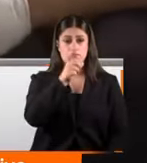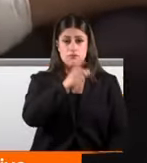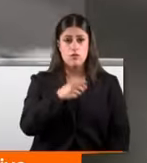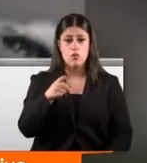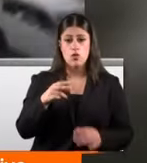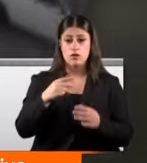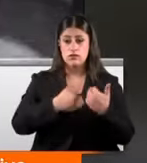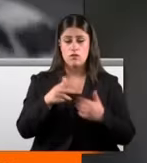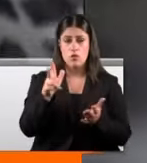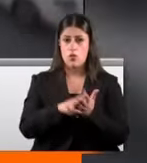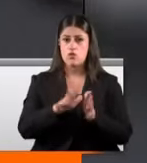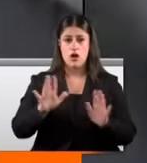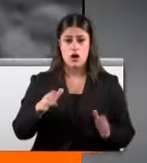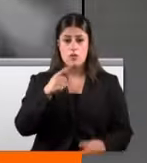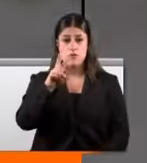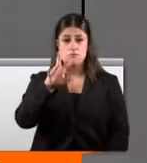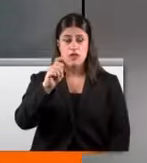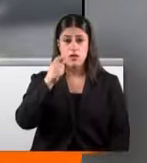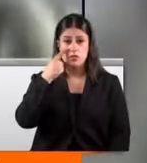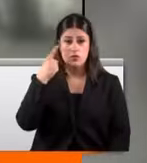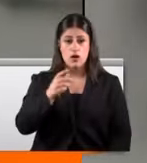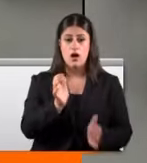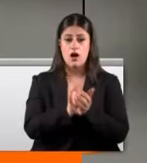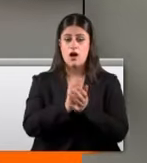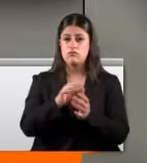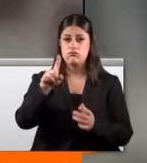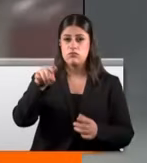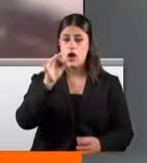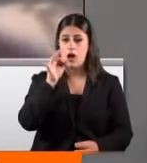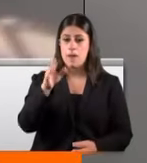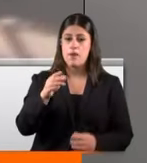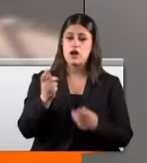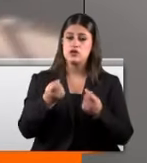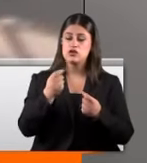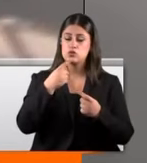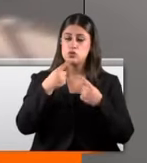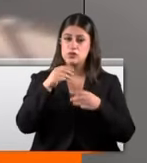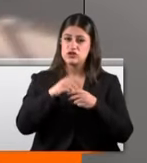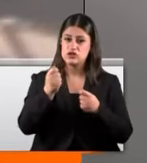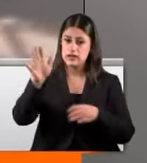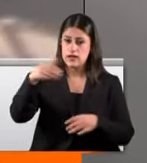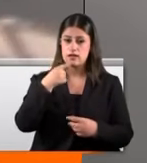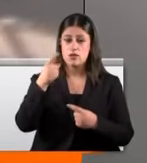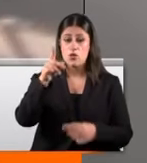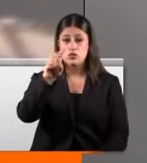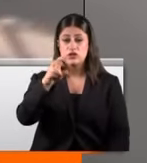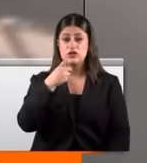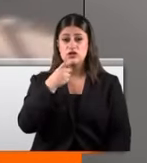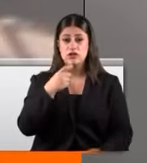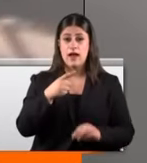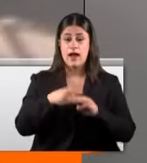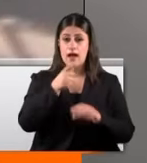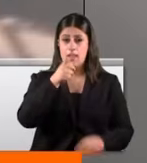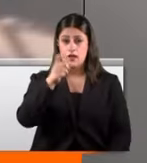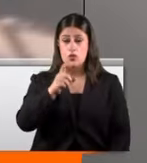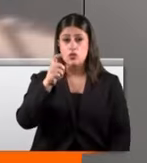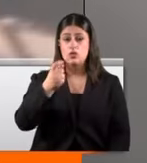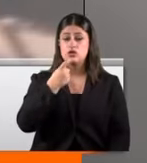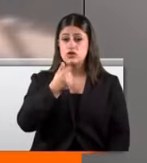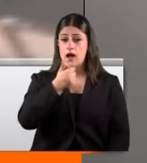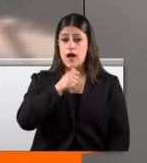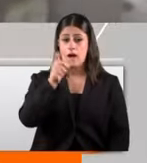onaylamıyordu. 25 Temmuz günü Hanzade ailesine haber gönderip konuşmak için iş yerine çağırdı. 18 yaşındaki Eren ve 19 yaşındaki